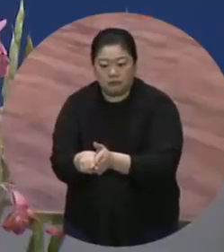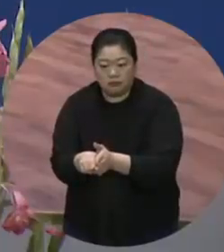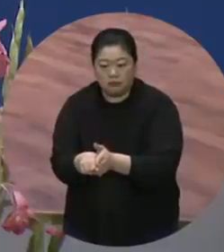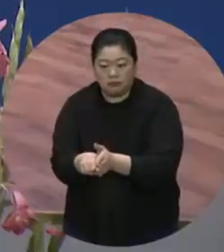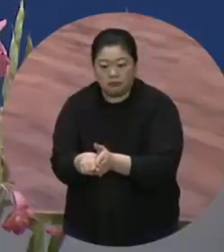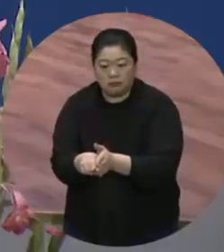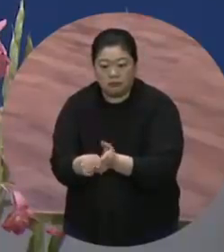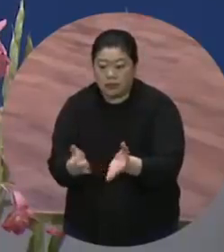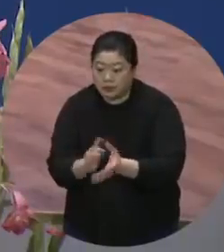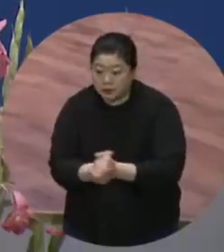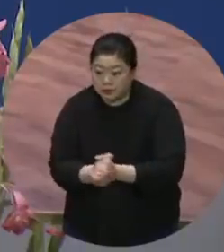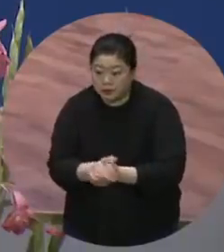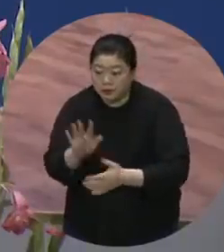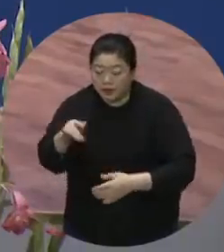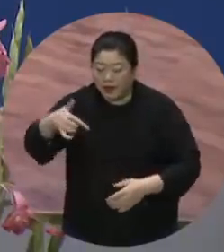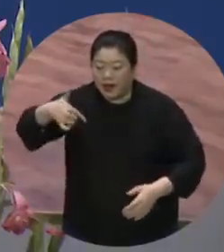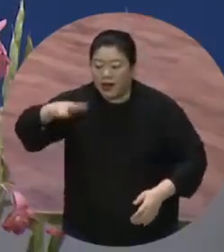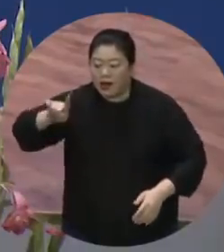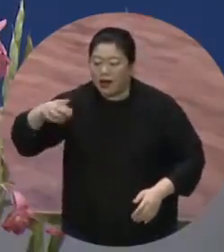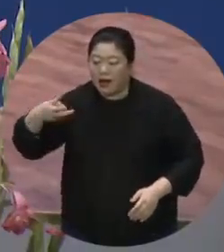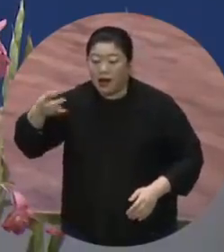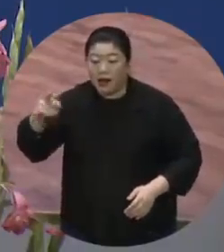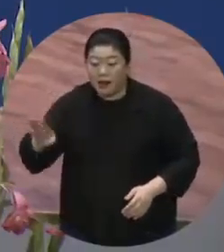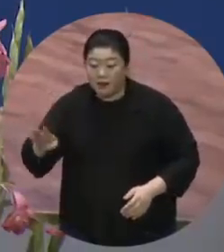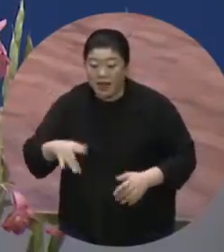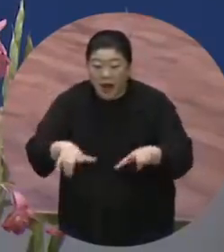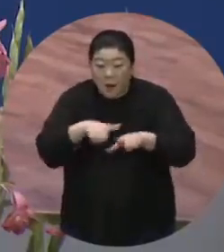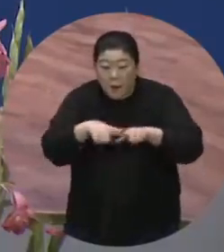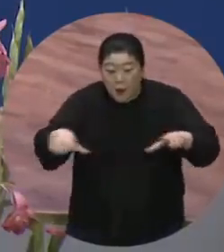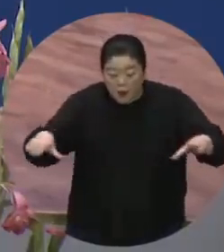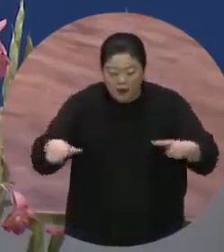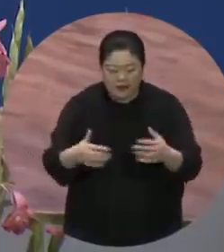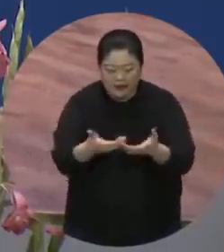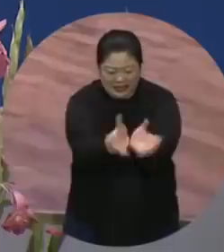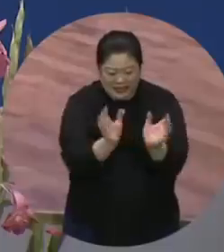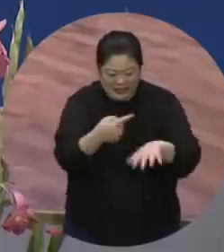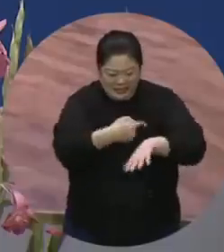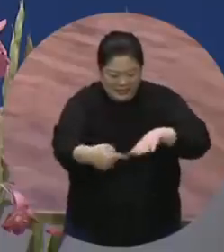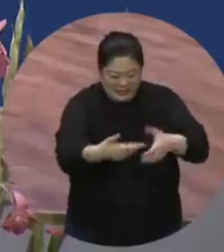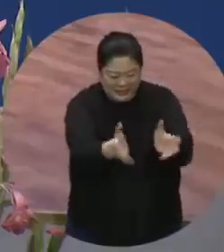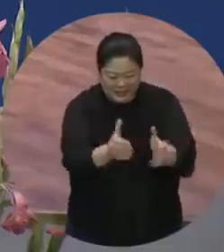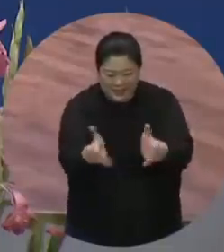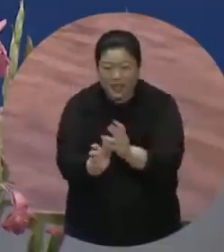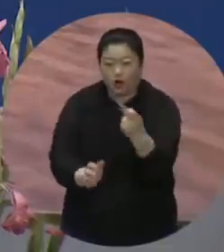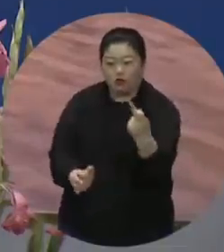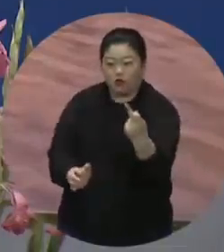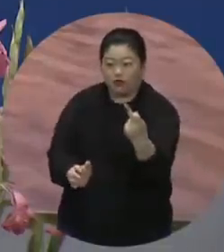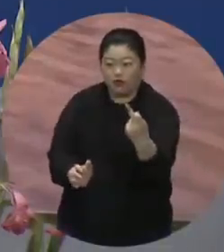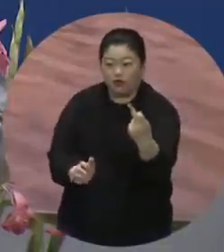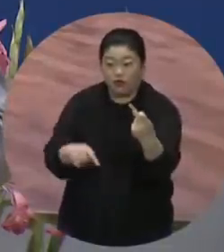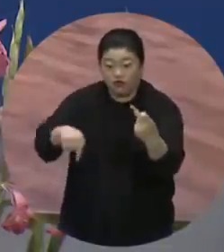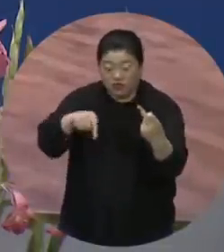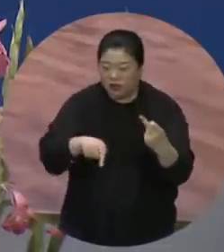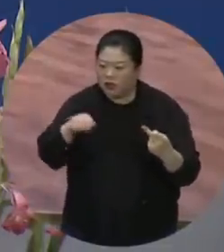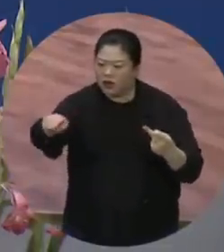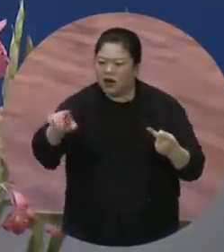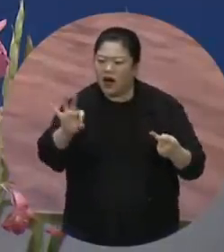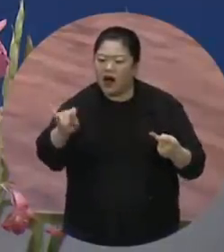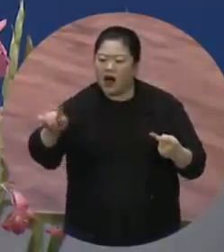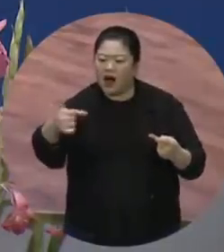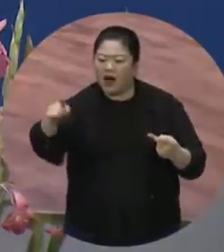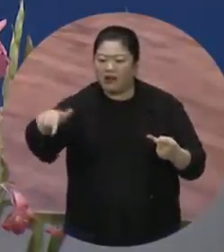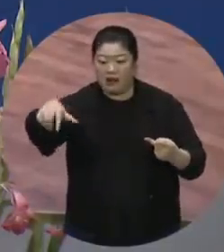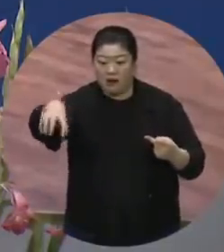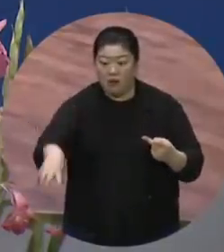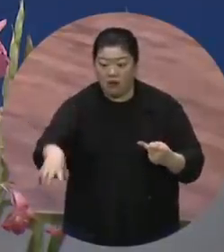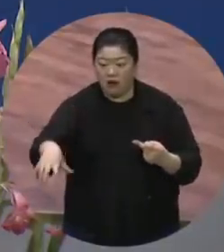갈렙은 뭐요? 더 아무도 안 갈라 그래. 열두 지파 중에 아무도 아낙산지 너무 강력하고 너무 강대하고